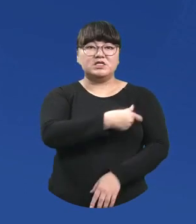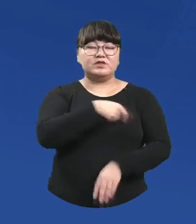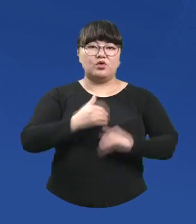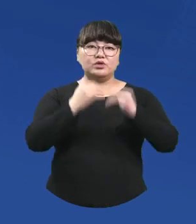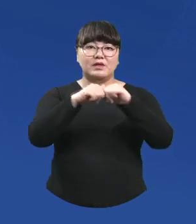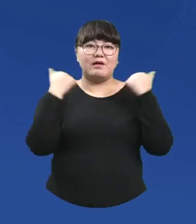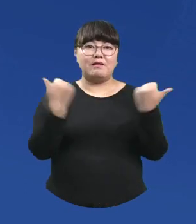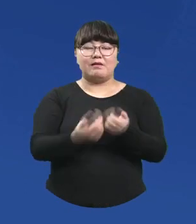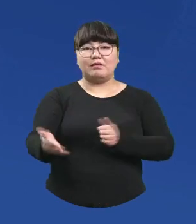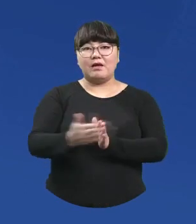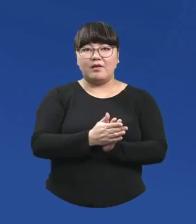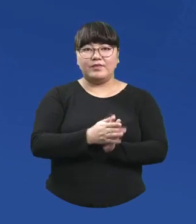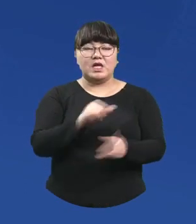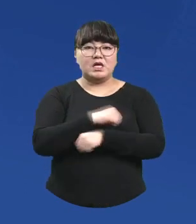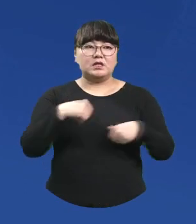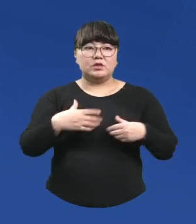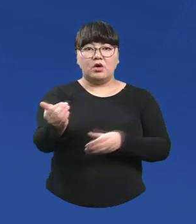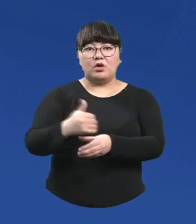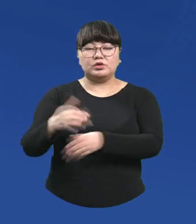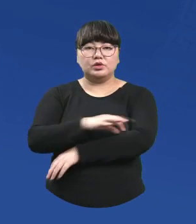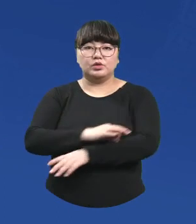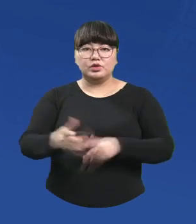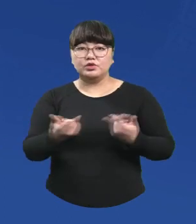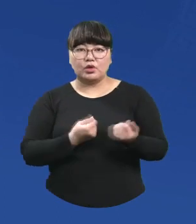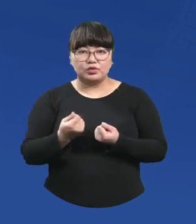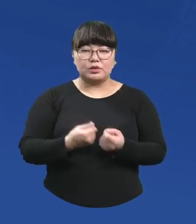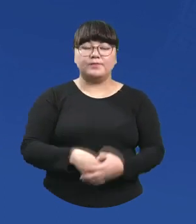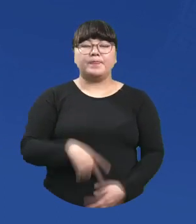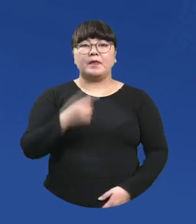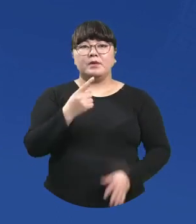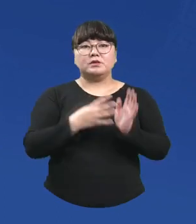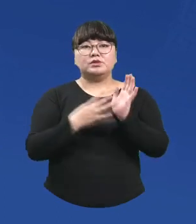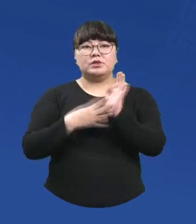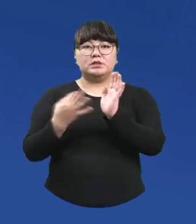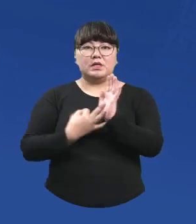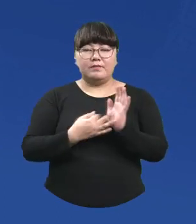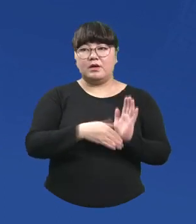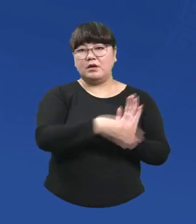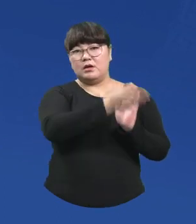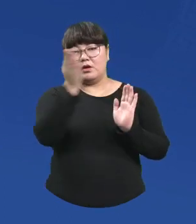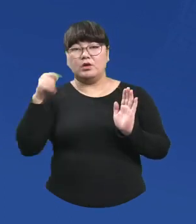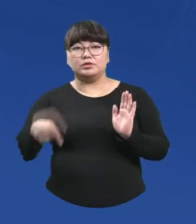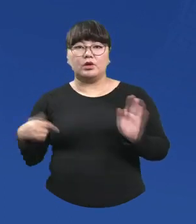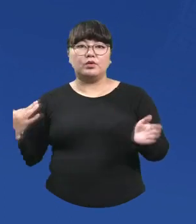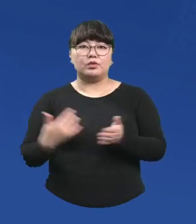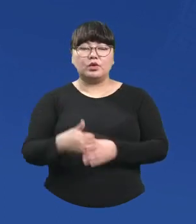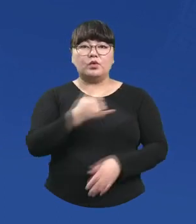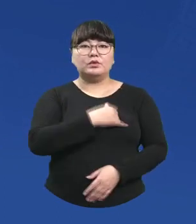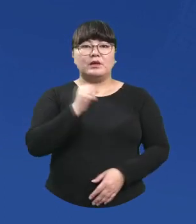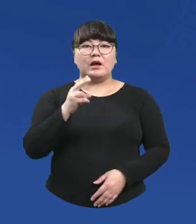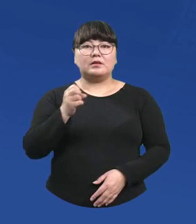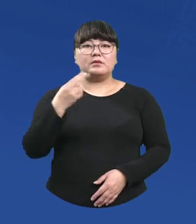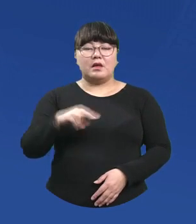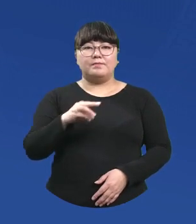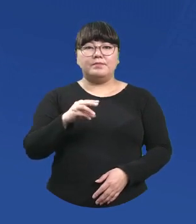Швейцарийн хөгжлийн агентлагийн хамтарсан иргэдийн оролцоо төслийн зохицуулагчаар, 1998 оноос өнөө хүртэл удирдлагын